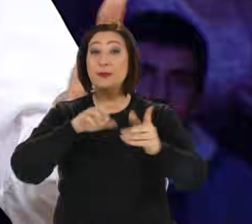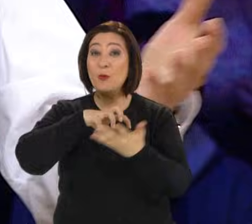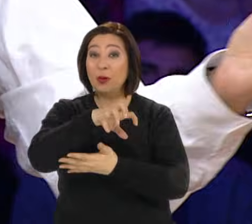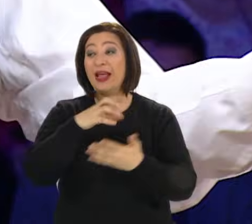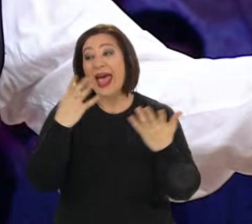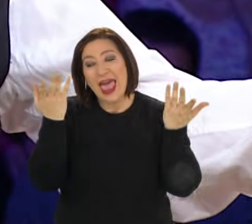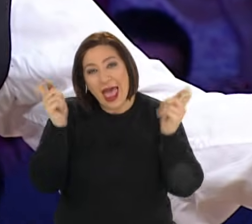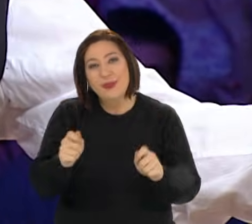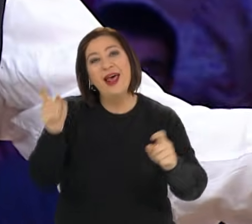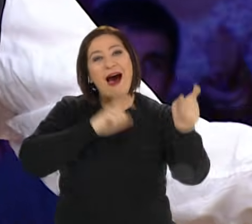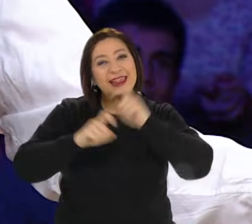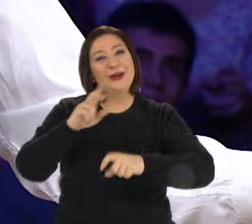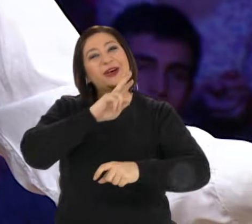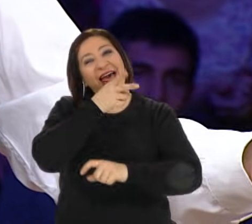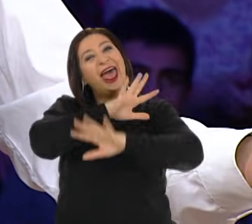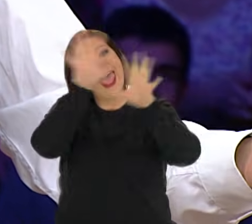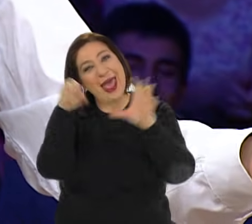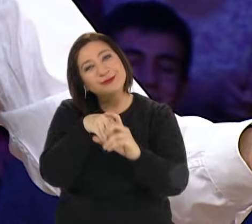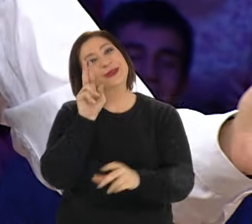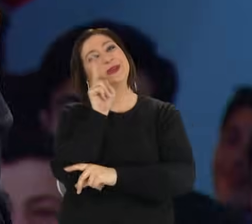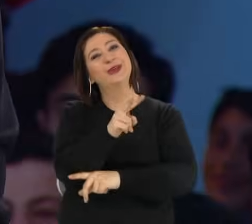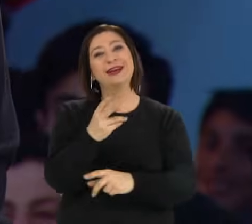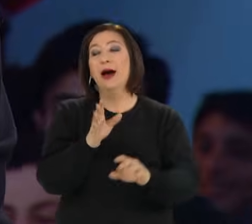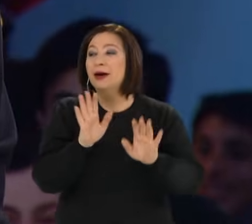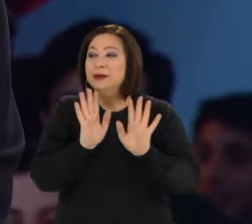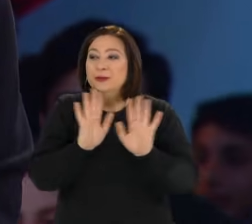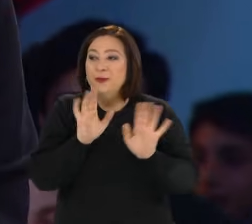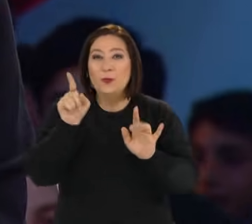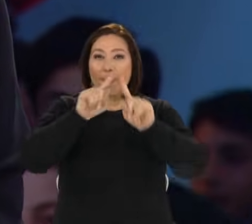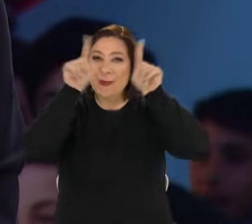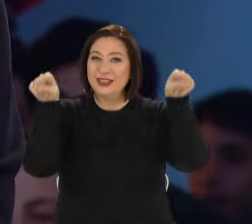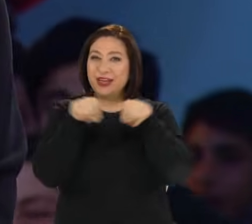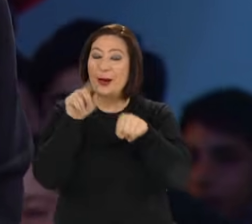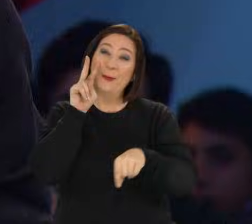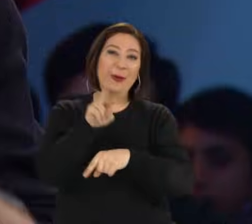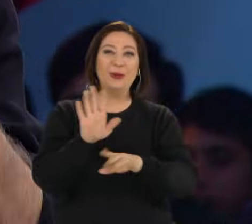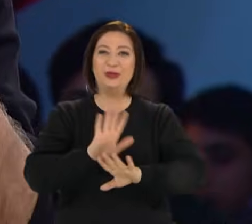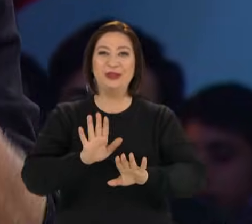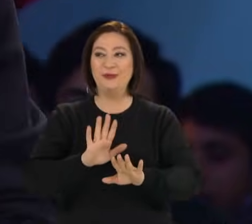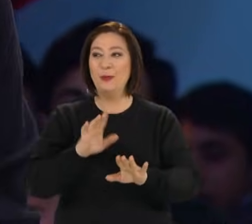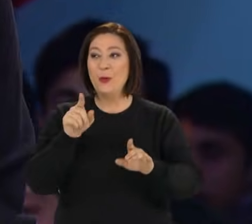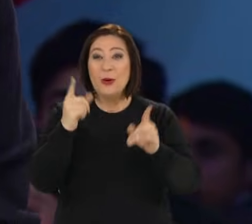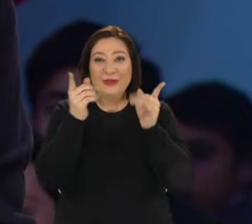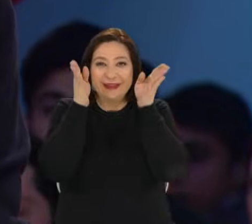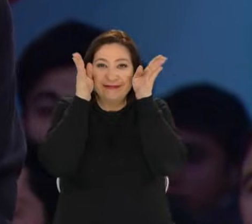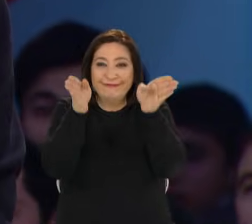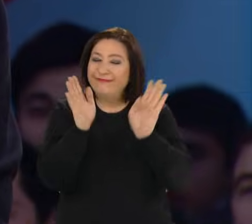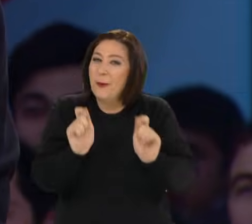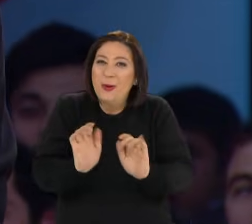bölümünde. İşte yok, yaptığın hatalar, günahlar hepsi burada görülüyor. Yok, hiç bu pencereden bakmamıştım. Yani böyle bir şeyle